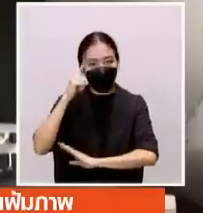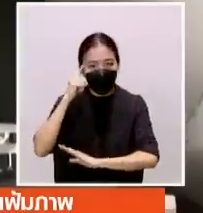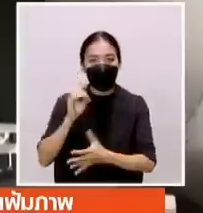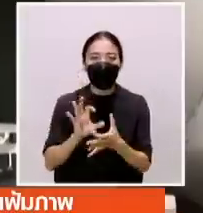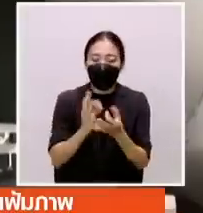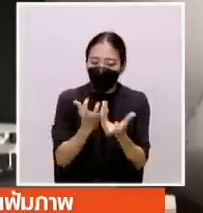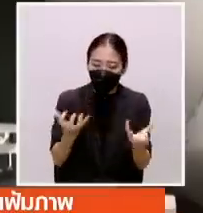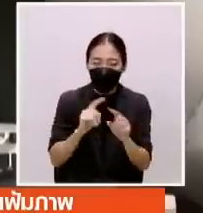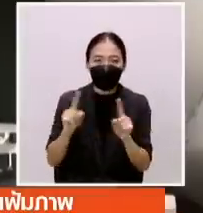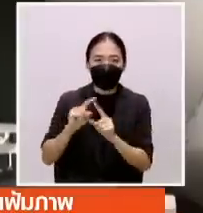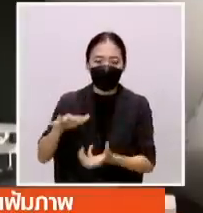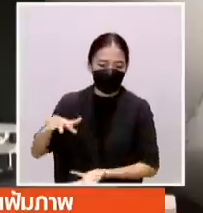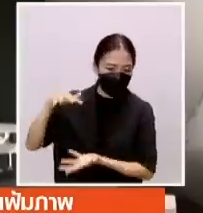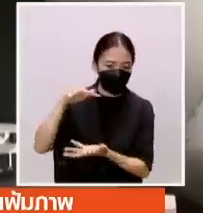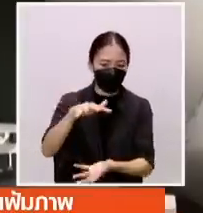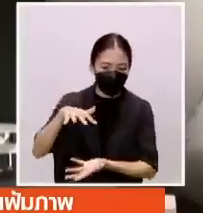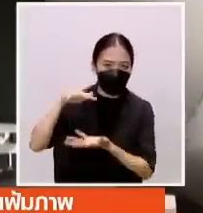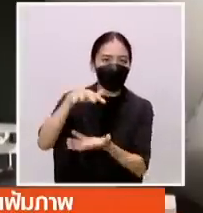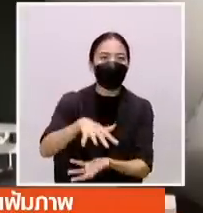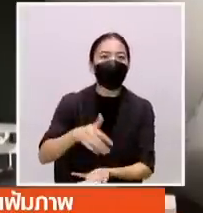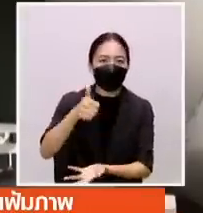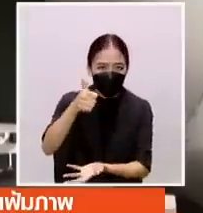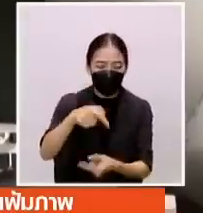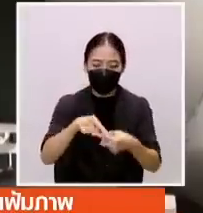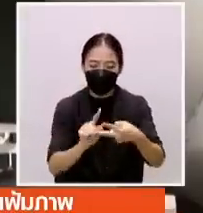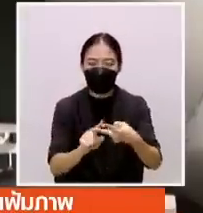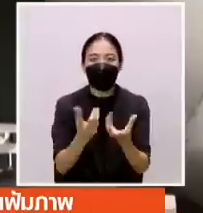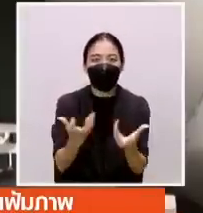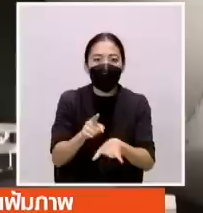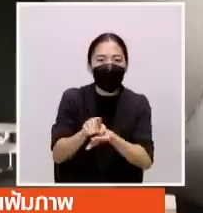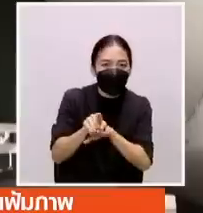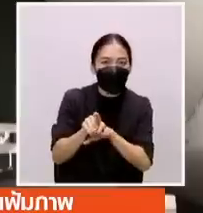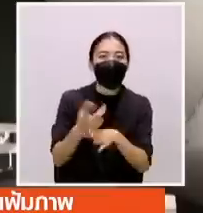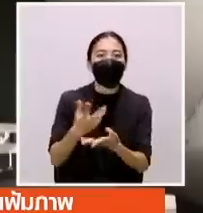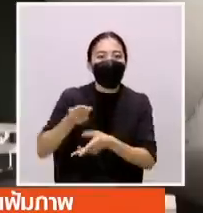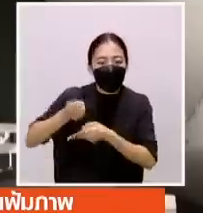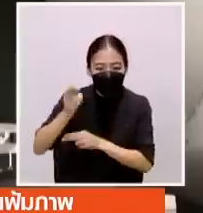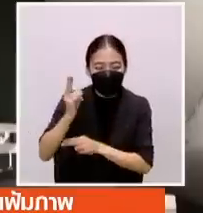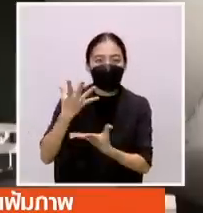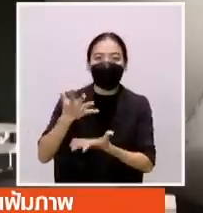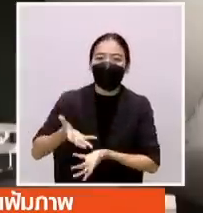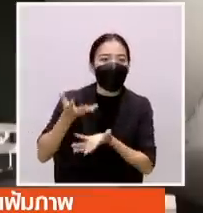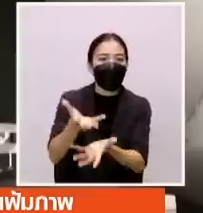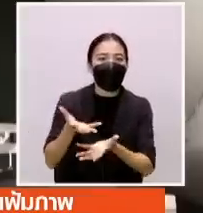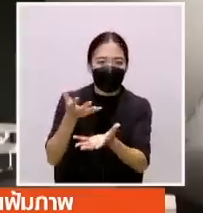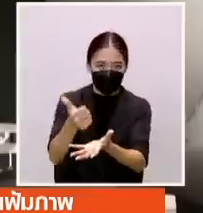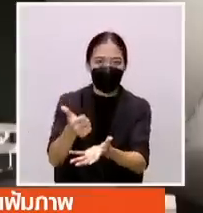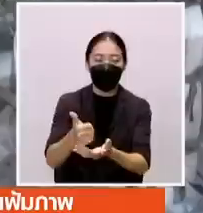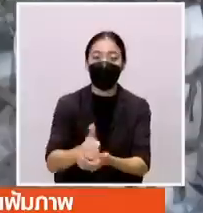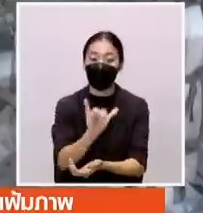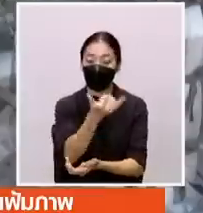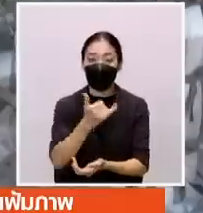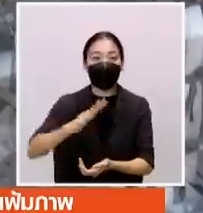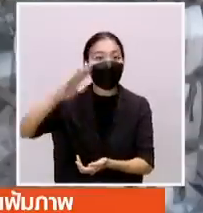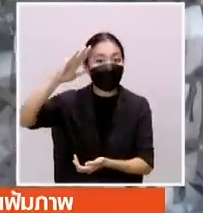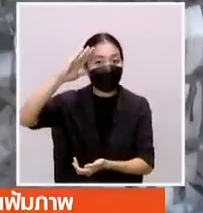นต่างๆให้แก่ยูเครนได้รวมทั้งช่วยเติมเสบียงอาวุธและสนับสนุนทหารอเมริกันที่ประจำการอยู่ในดินแดนของ